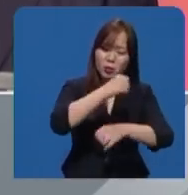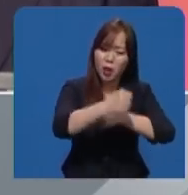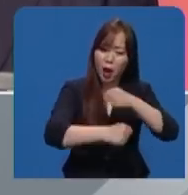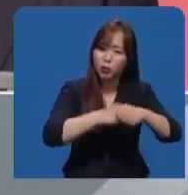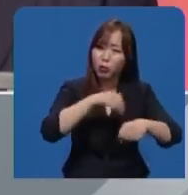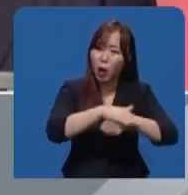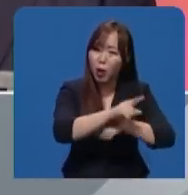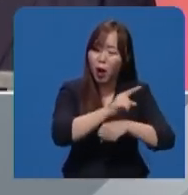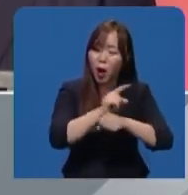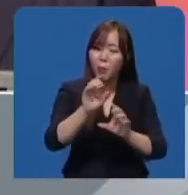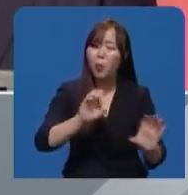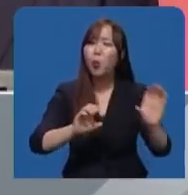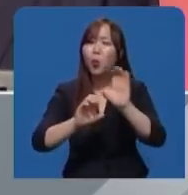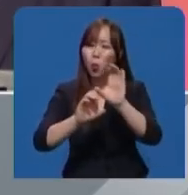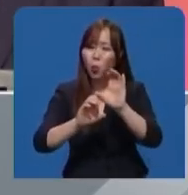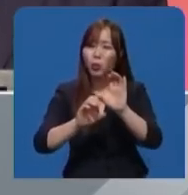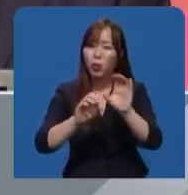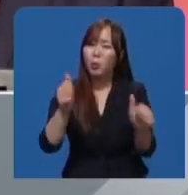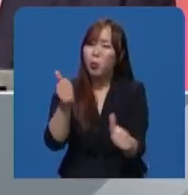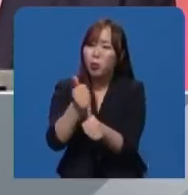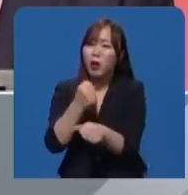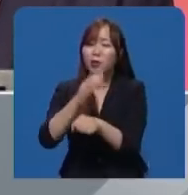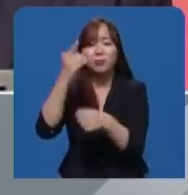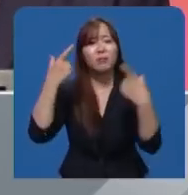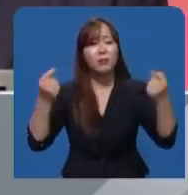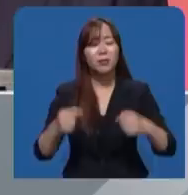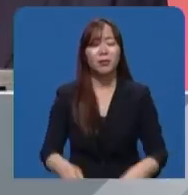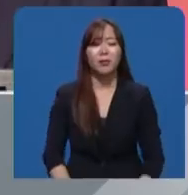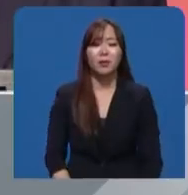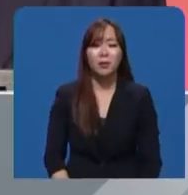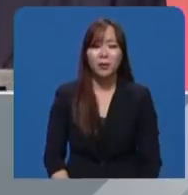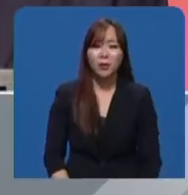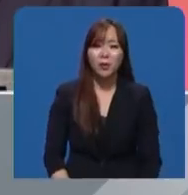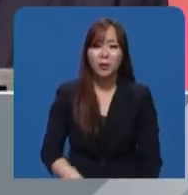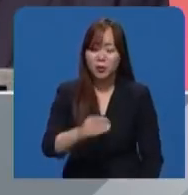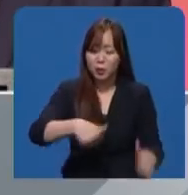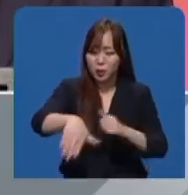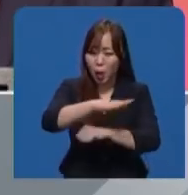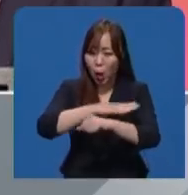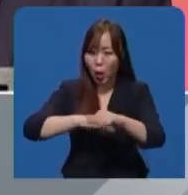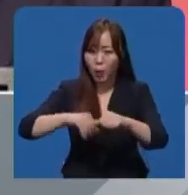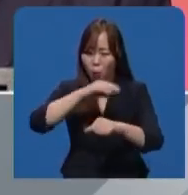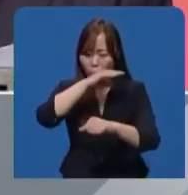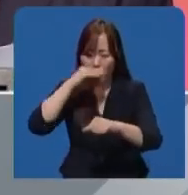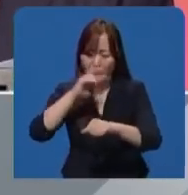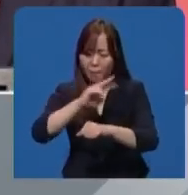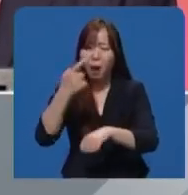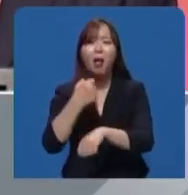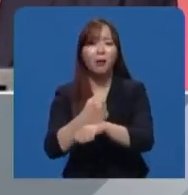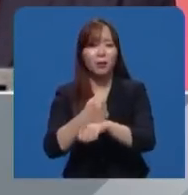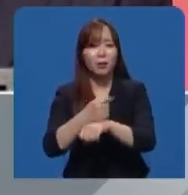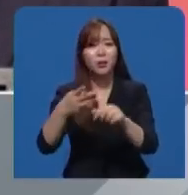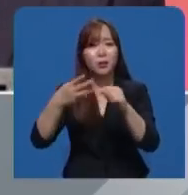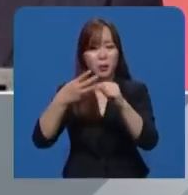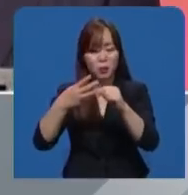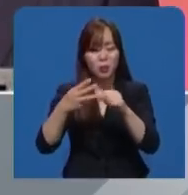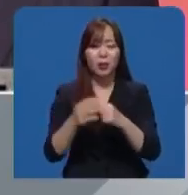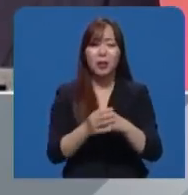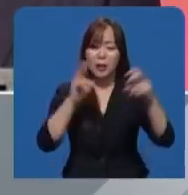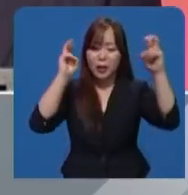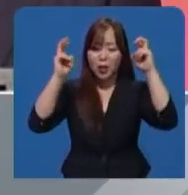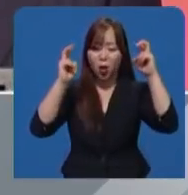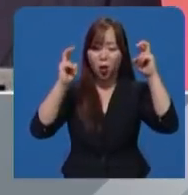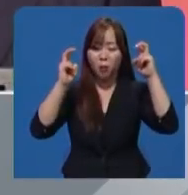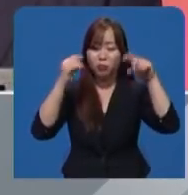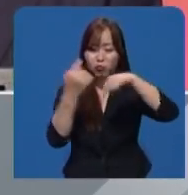경제자유화가 지금 보칙이 돼버렸습니다. 그래서 이것을 뒤집고 바로 잡으려고 합니다. 세 번째, 기업하기